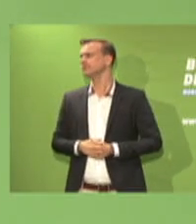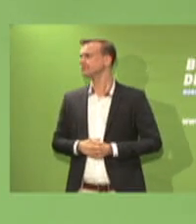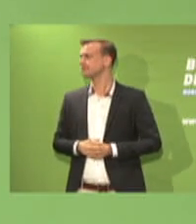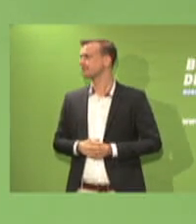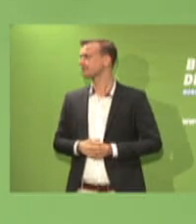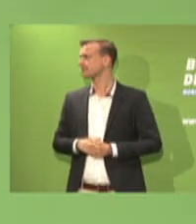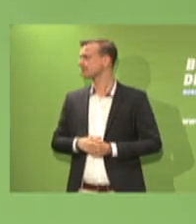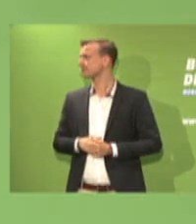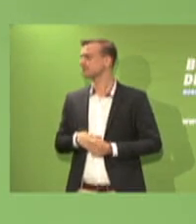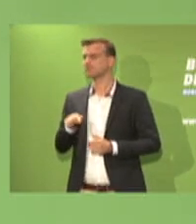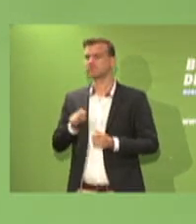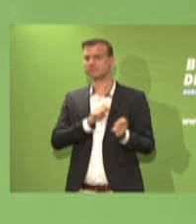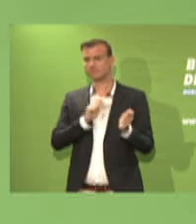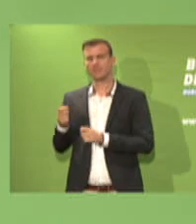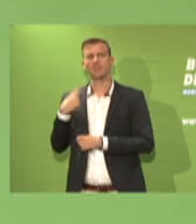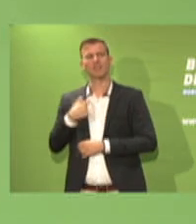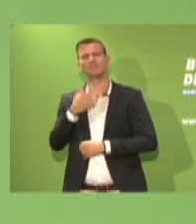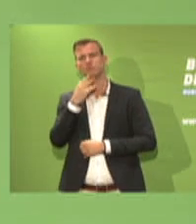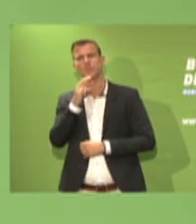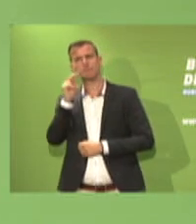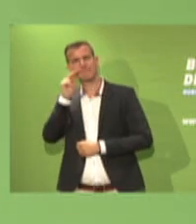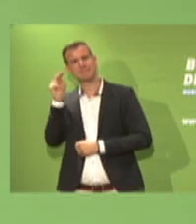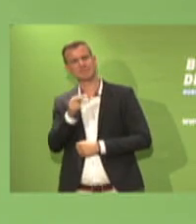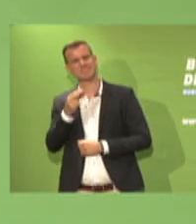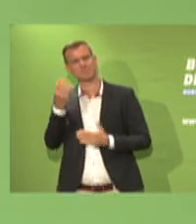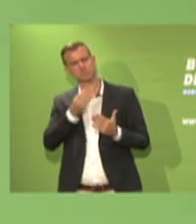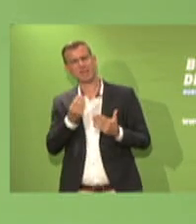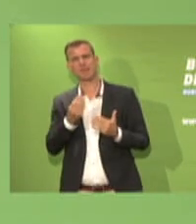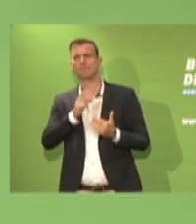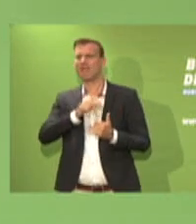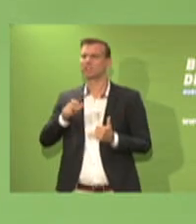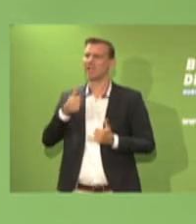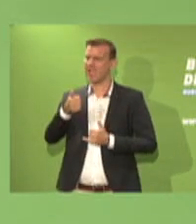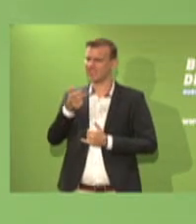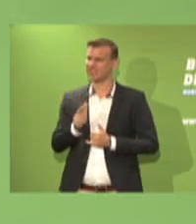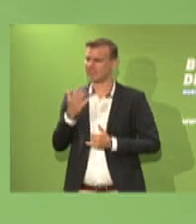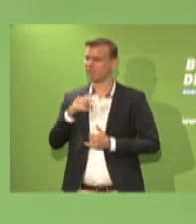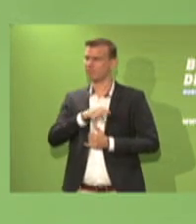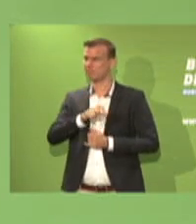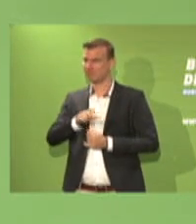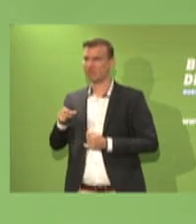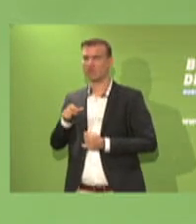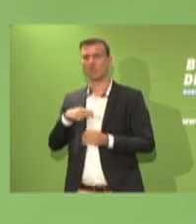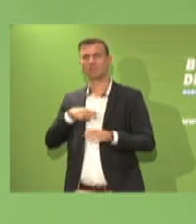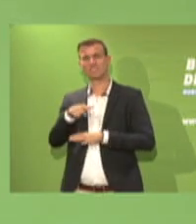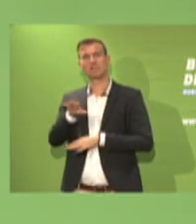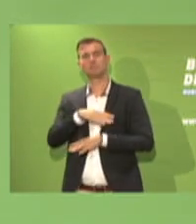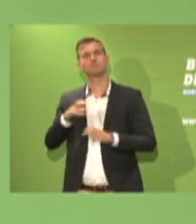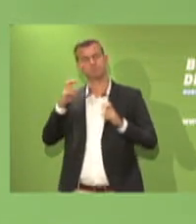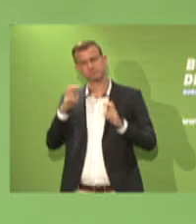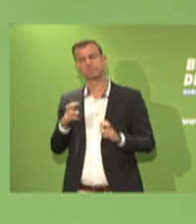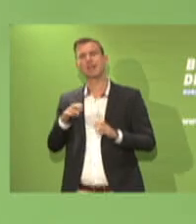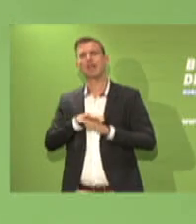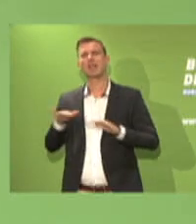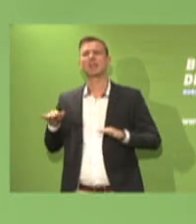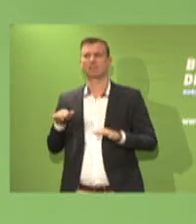Wir wollen mit diesem Antrag Perspektiven beschreiben für die Menschen in diesen Regionen. Ein Drittel der Bevölkerung in Nordrhein-Westfalen lebt in ländlich geprägten